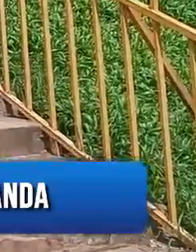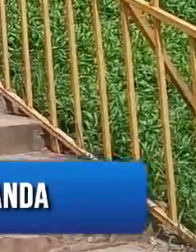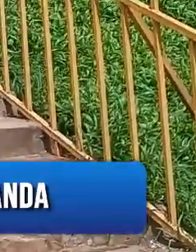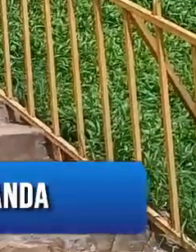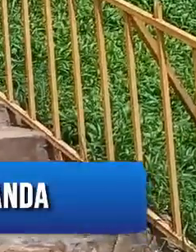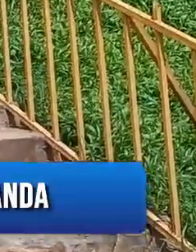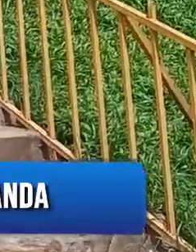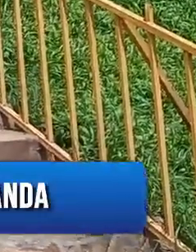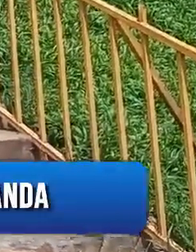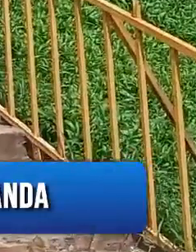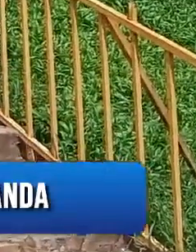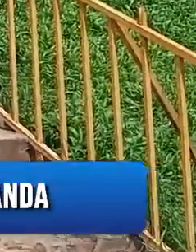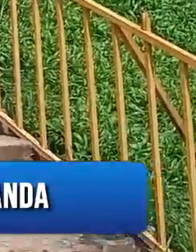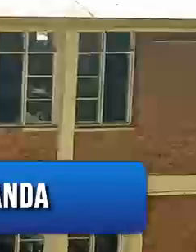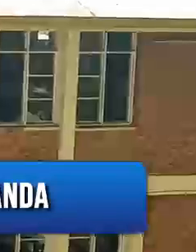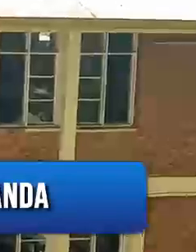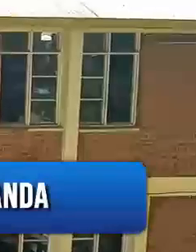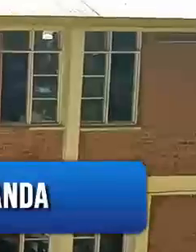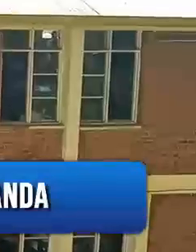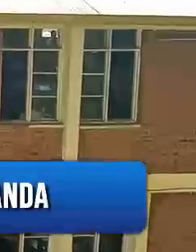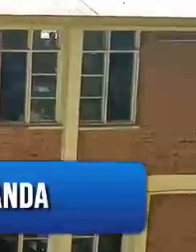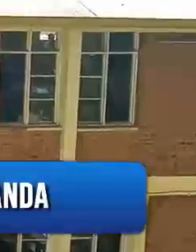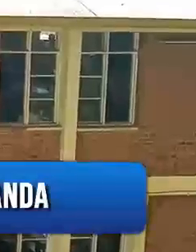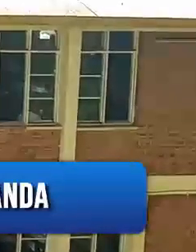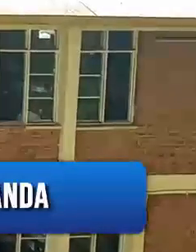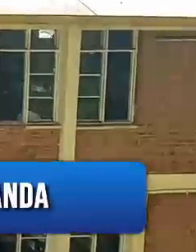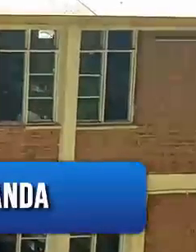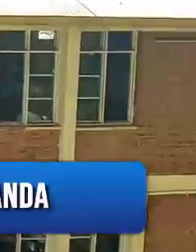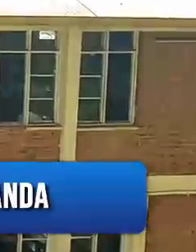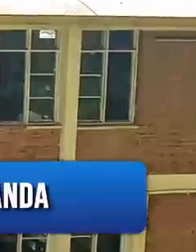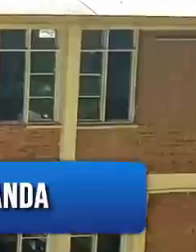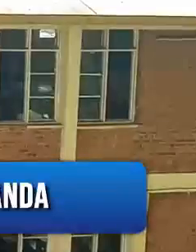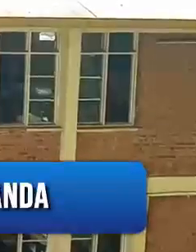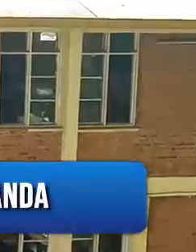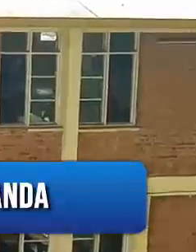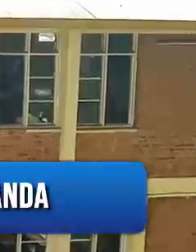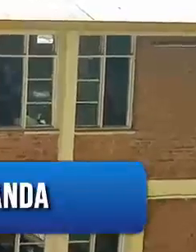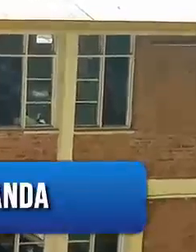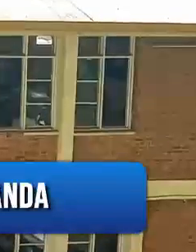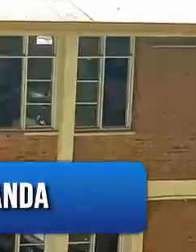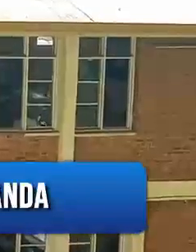proteze zacu zafunguka, tukamanuka